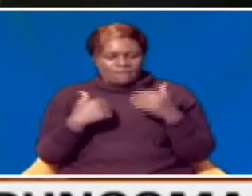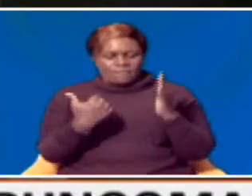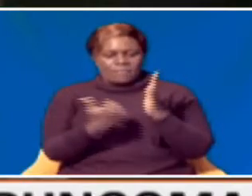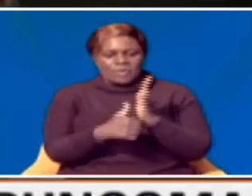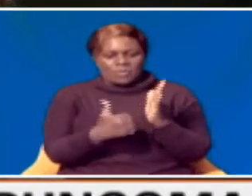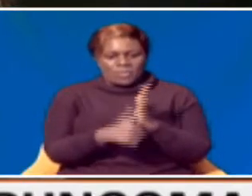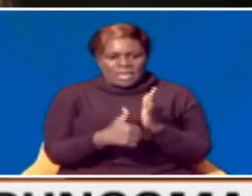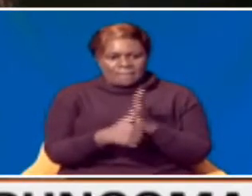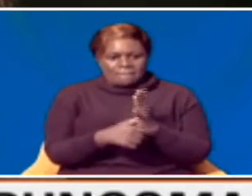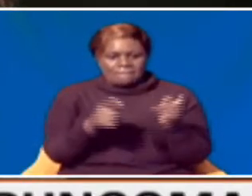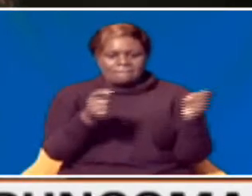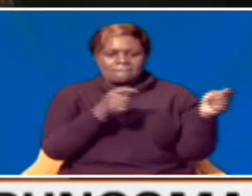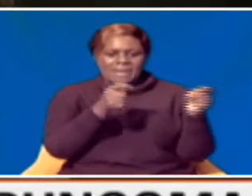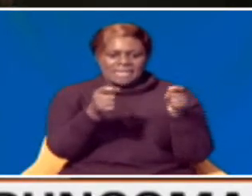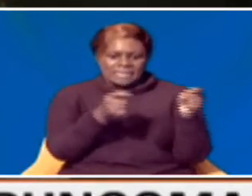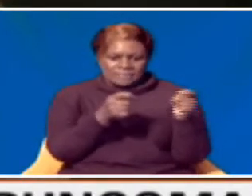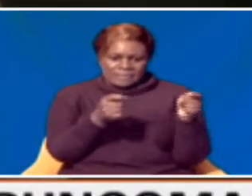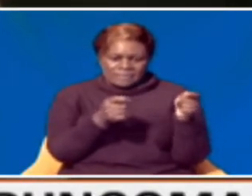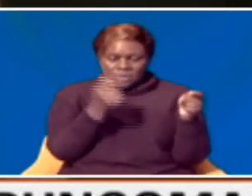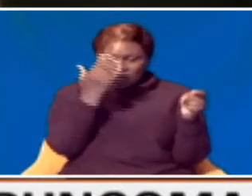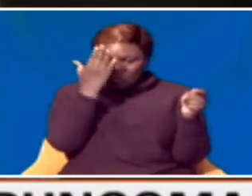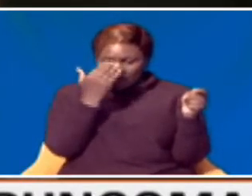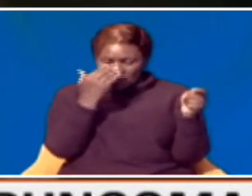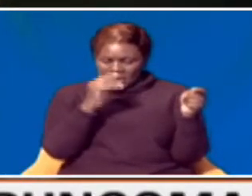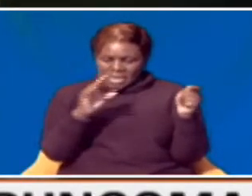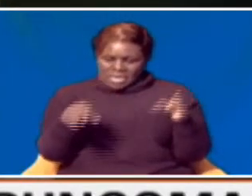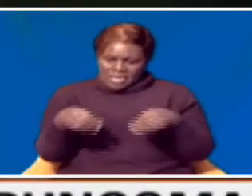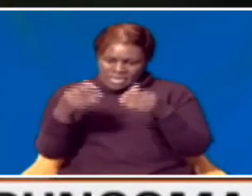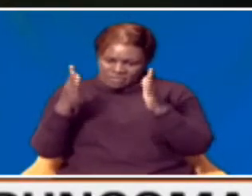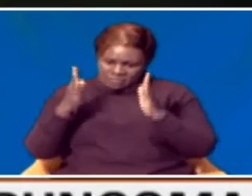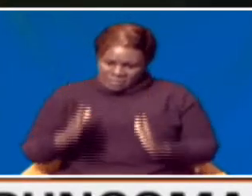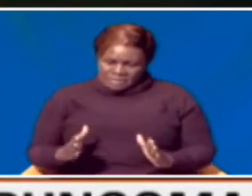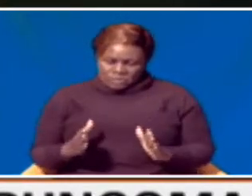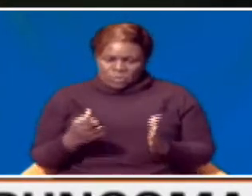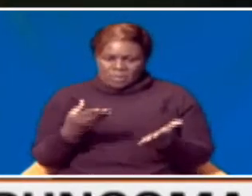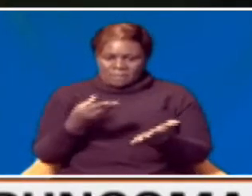tatizo la management. Maana ukimpatia mtu pesa afanyie jambo